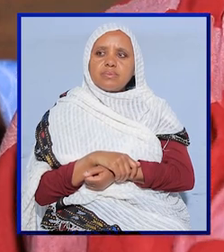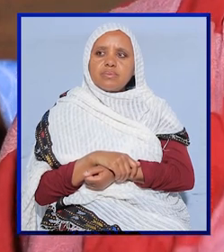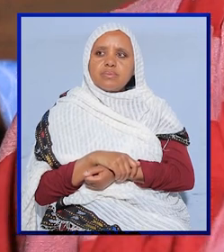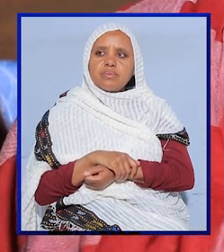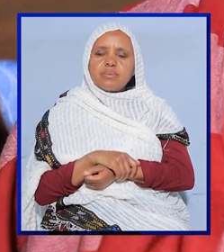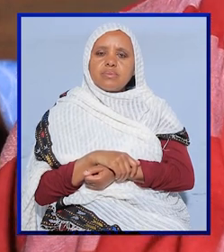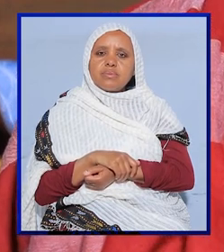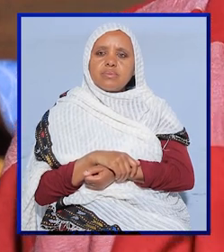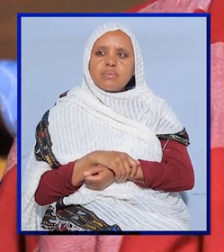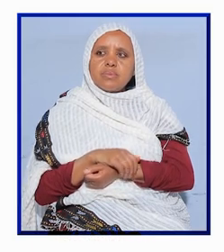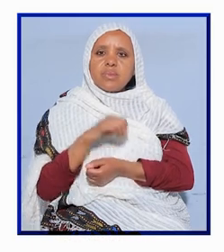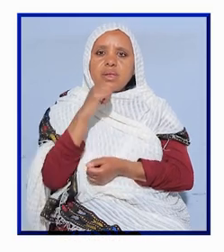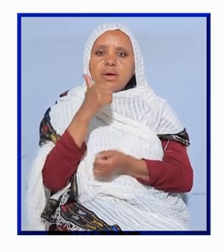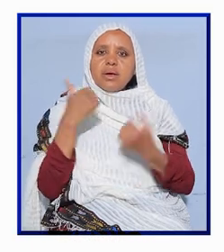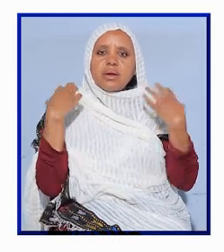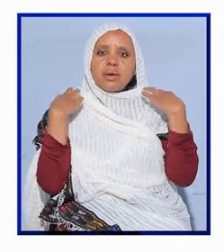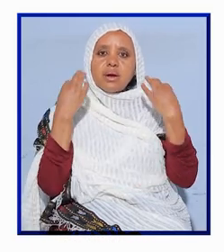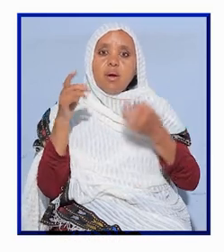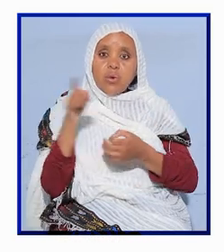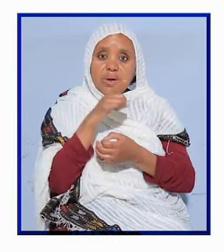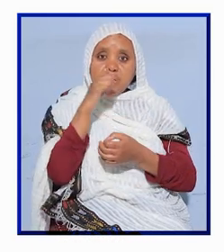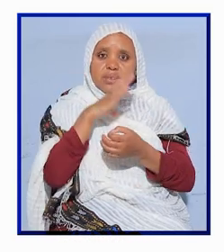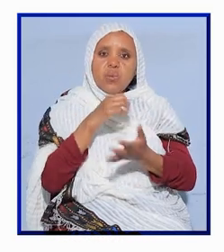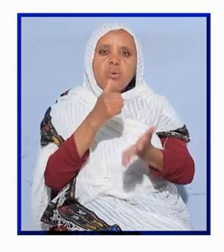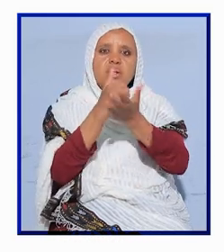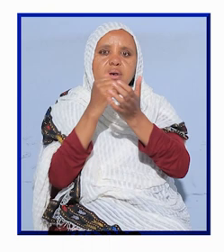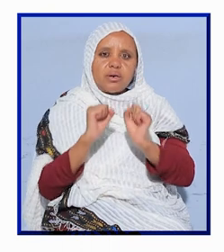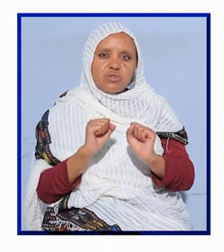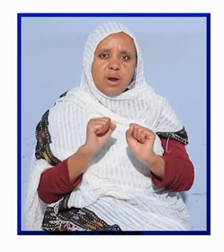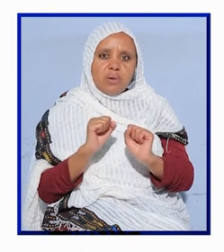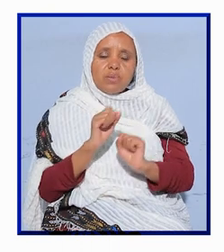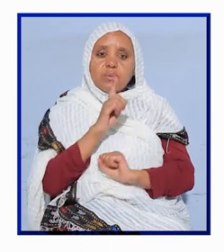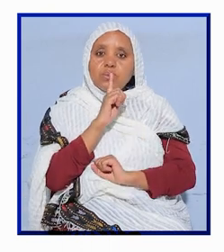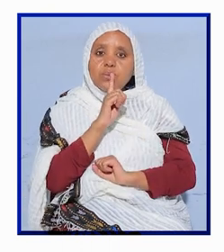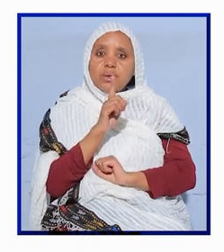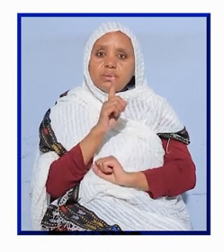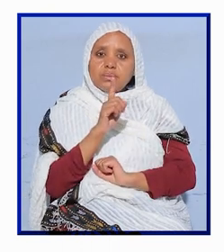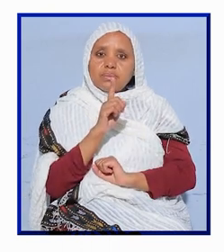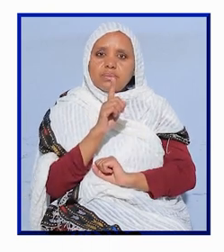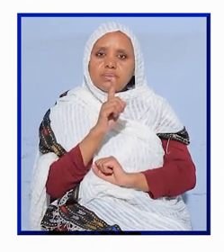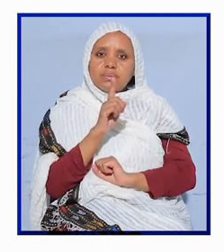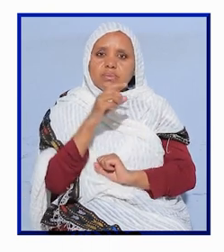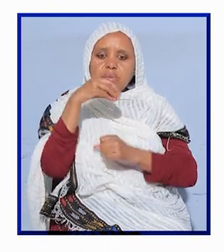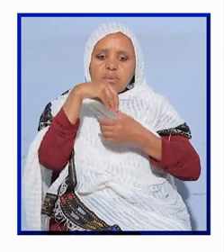ነገ ደህና ሁኜ እኔም ሰው ልረዳ እችላለሁ። እውነት